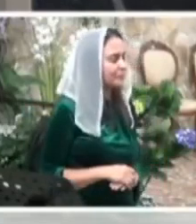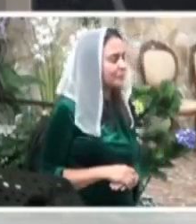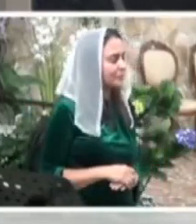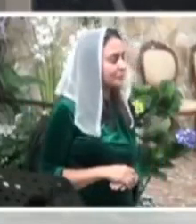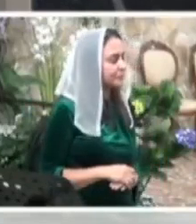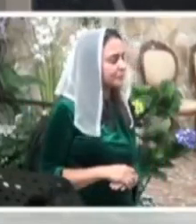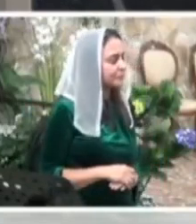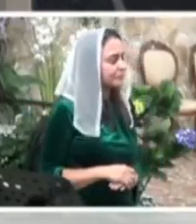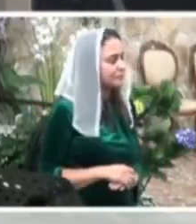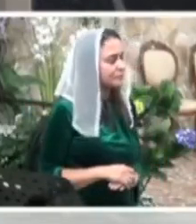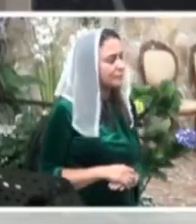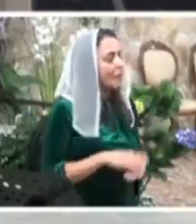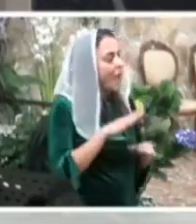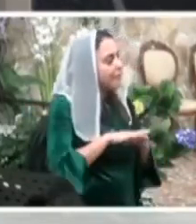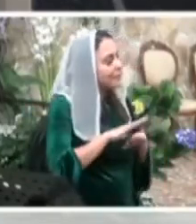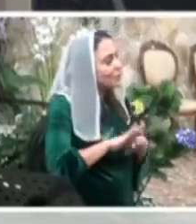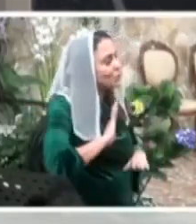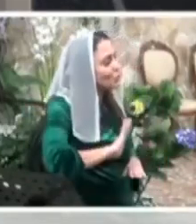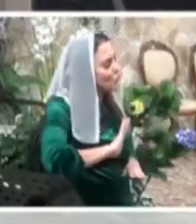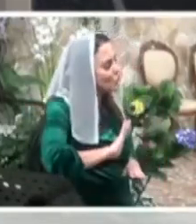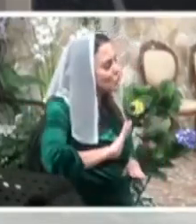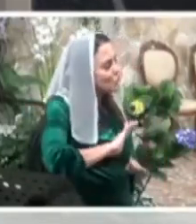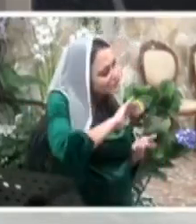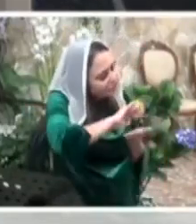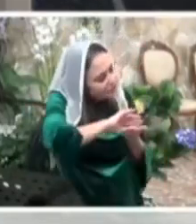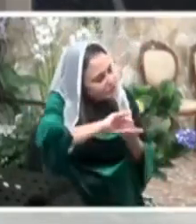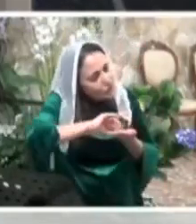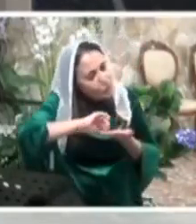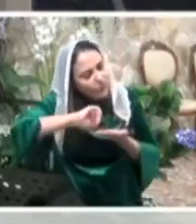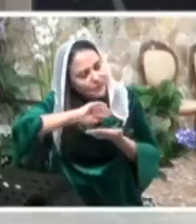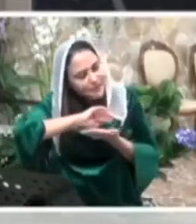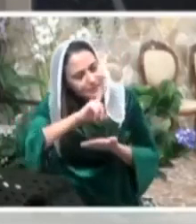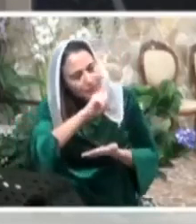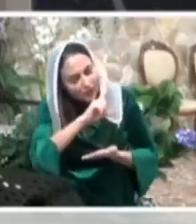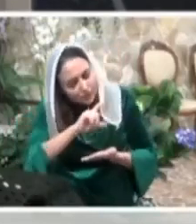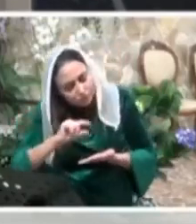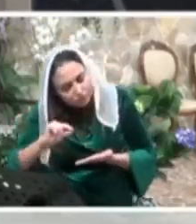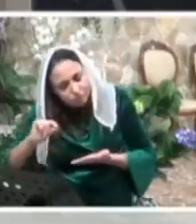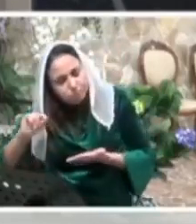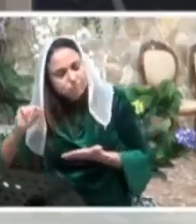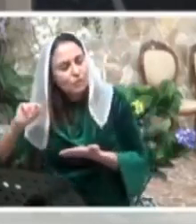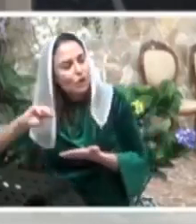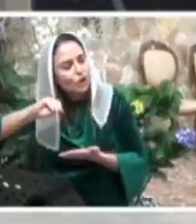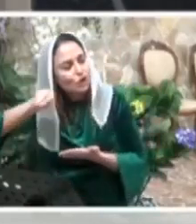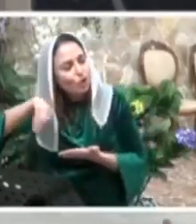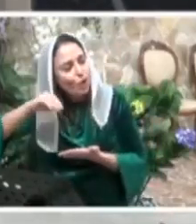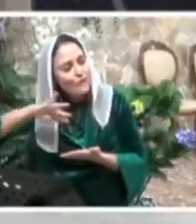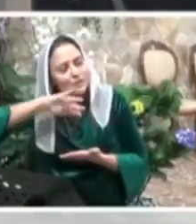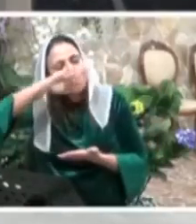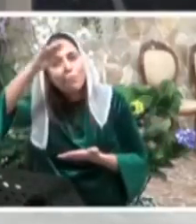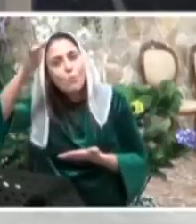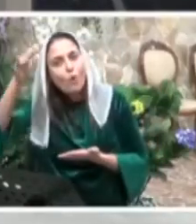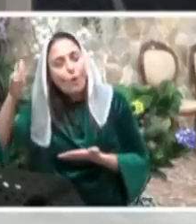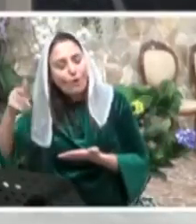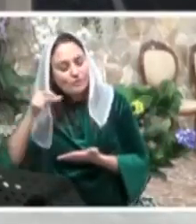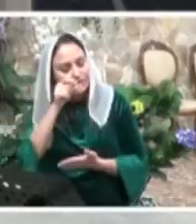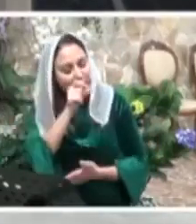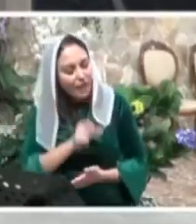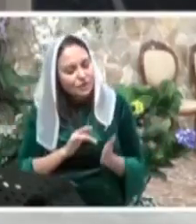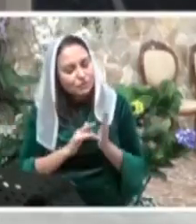folla, si ritirò in disparte sul monte a